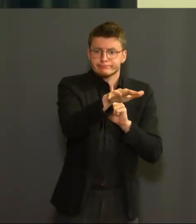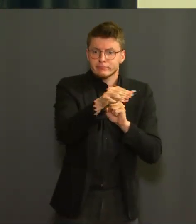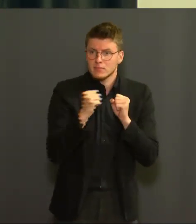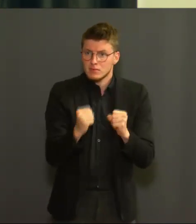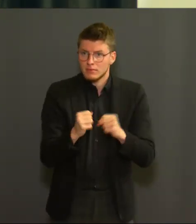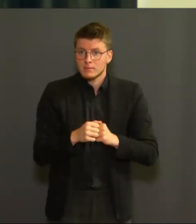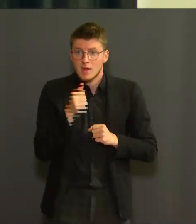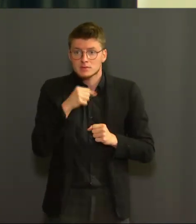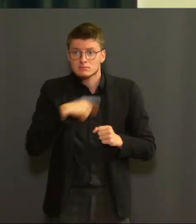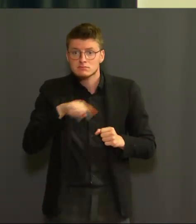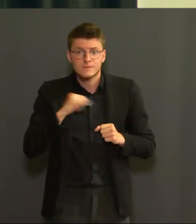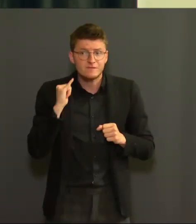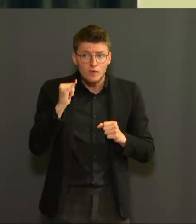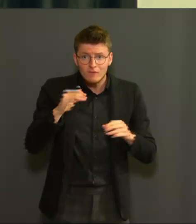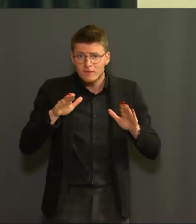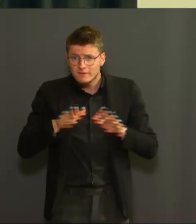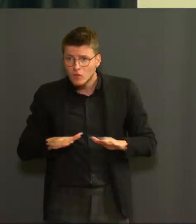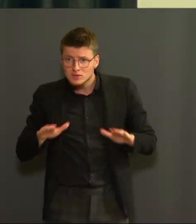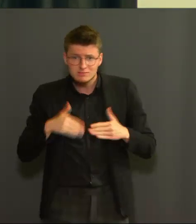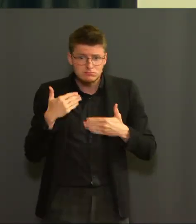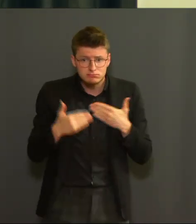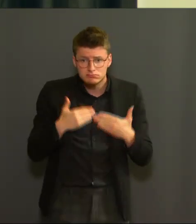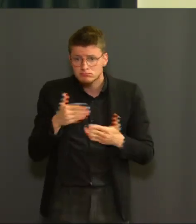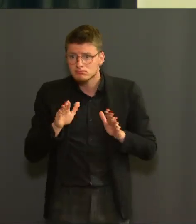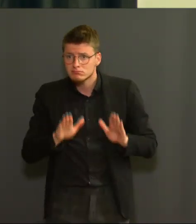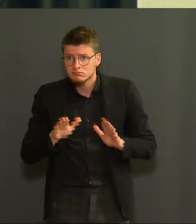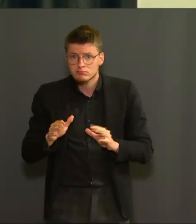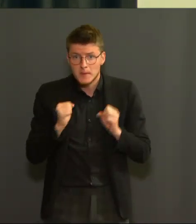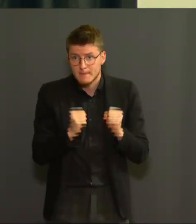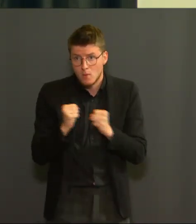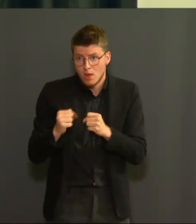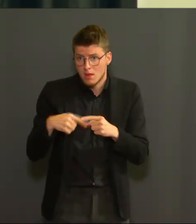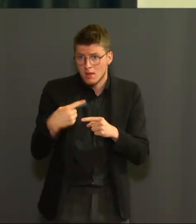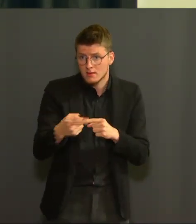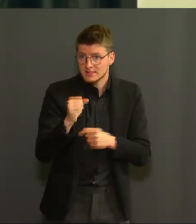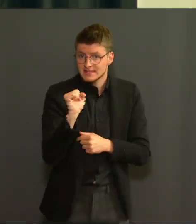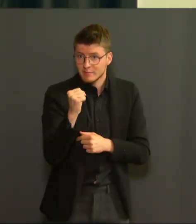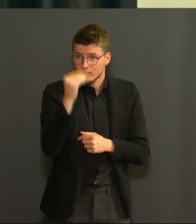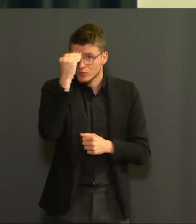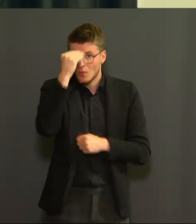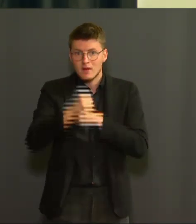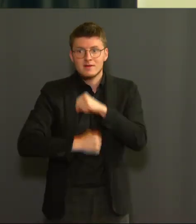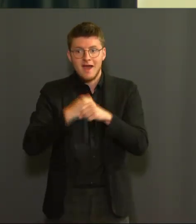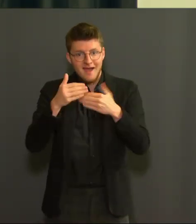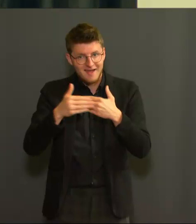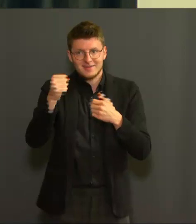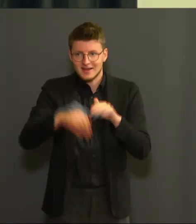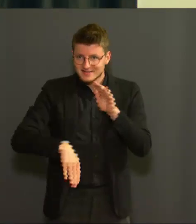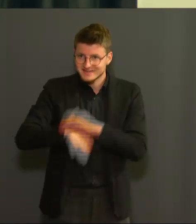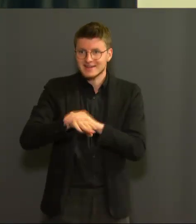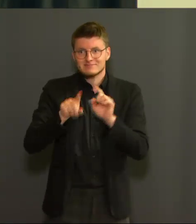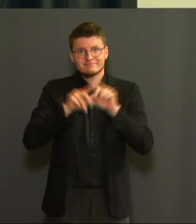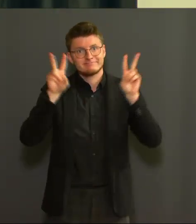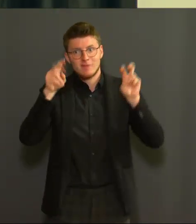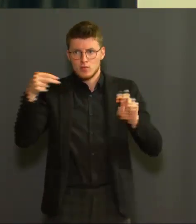september normaal zal verlopen, zonder te veel beperkingen. Ons gedrag zal dus bepalen hoe lang wij zullen kunnen